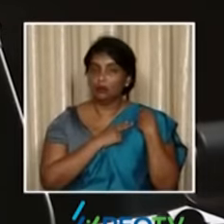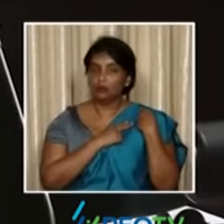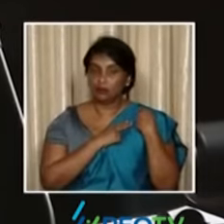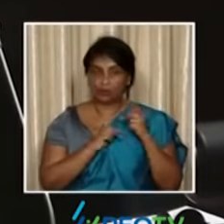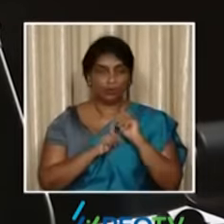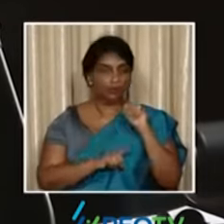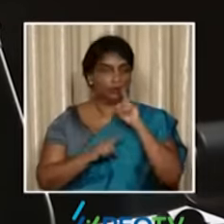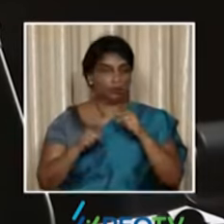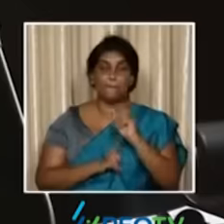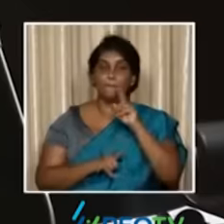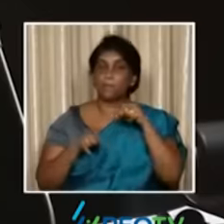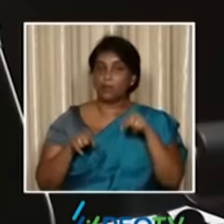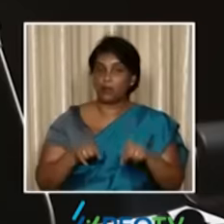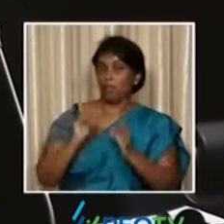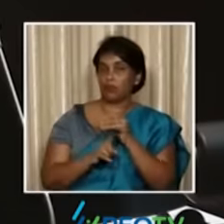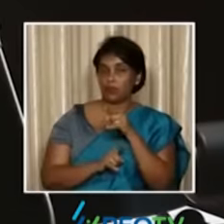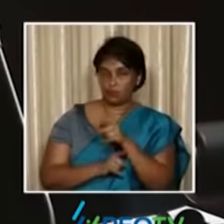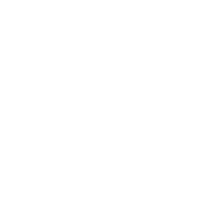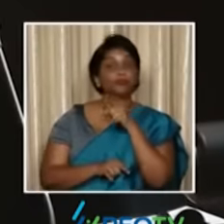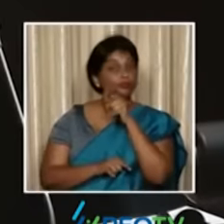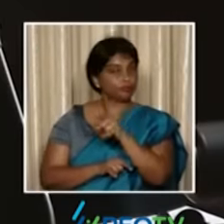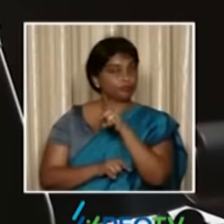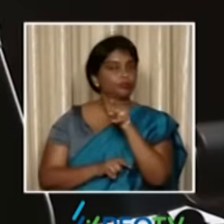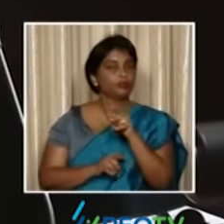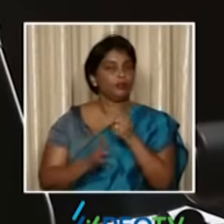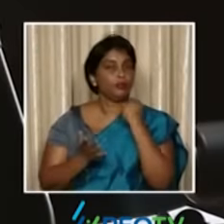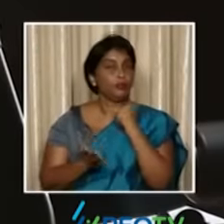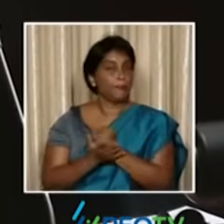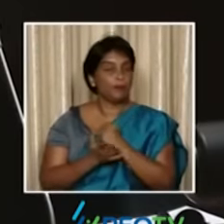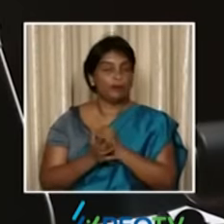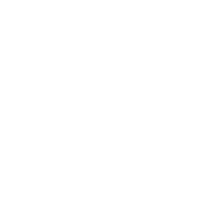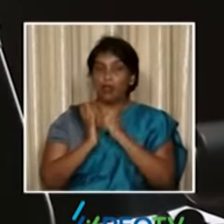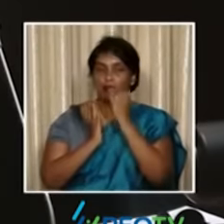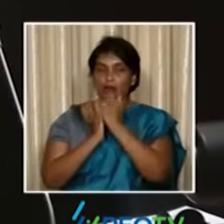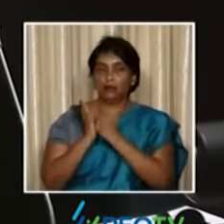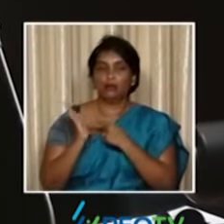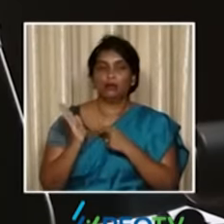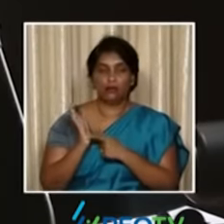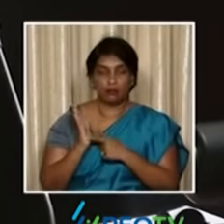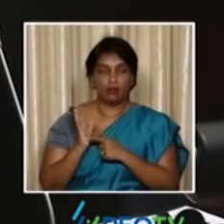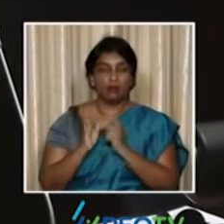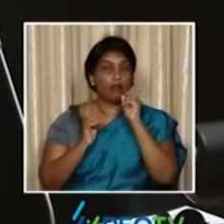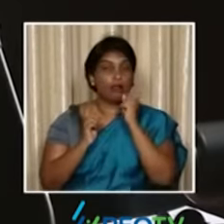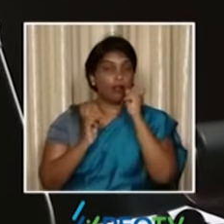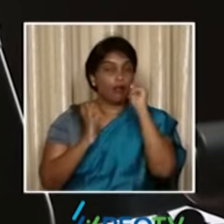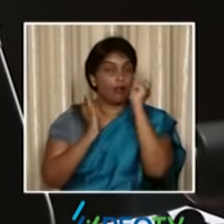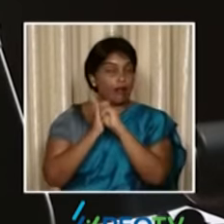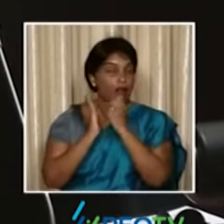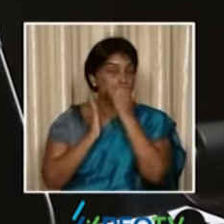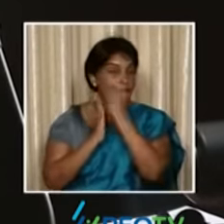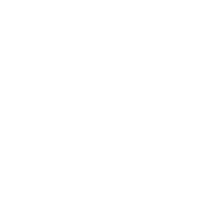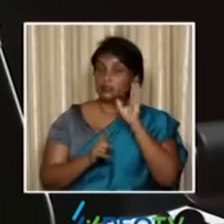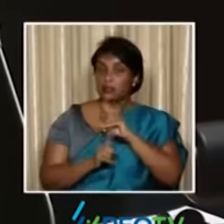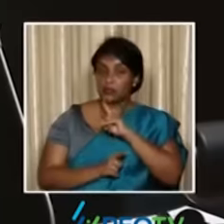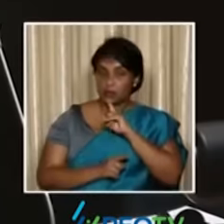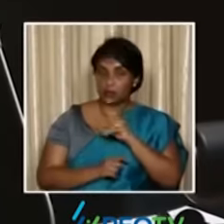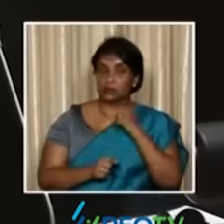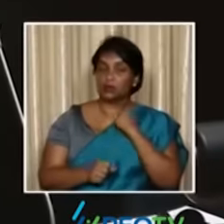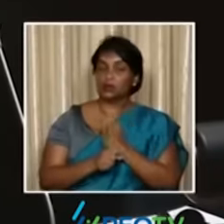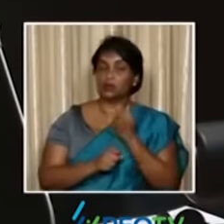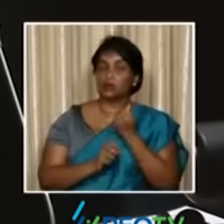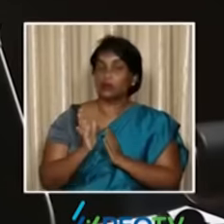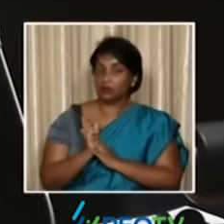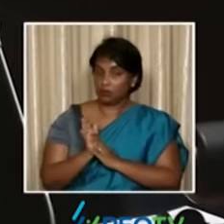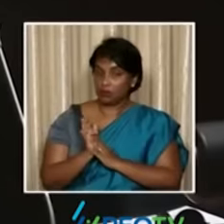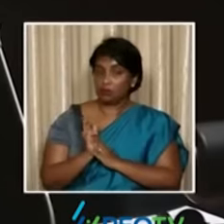මේ පාර්ලිමේන්තුවේ ඉන්නා මන්ත්‍රීවරු ඇතැම් ඇමතිවරු ඒ අය මේ බැංකුවල අක්‍රිය ණය ලැයිස්තුවේ ඉන්නේ. මේ අක්‍රිය ණය ලැයිස්තුව පාර්ලිමේන්තුවට දෙන්න කියලා රාජ්‍ය මුදල්